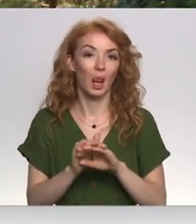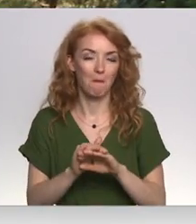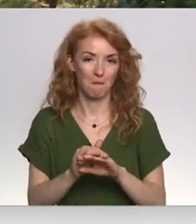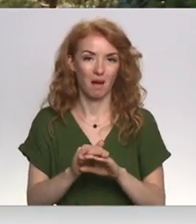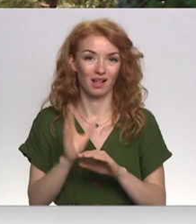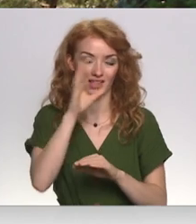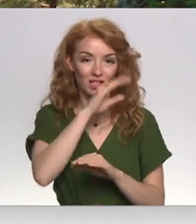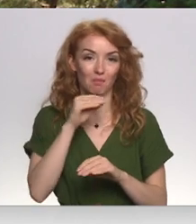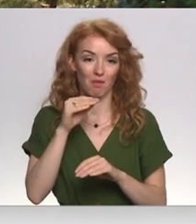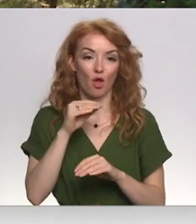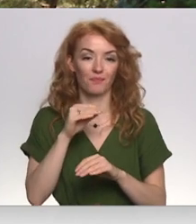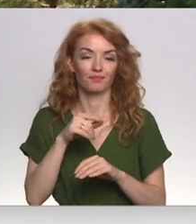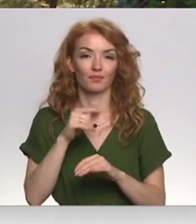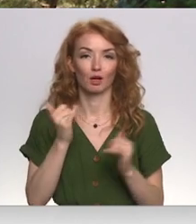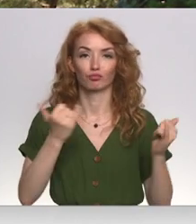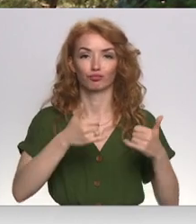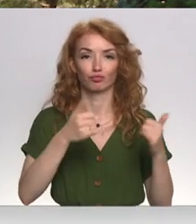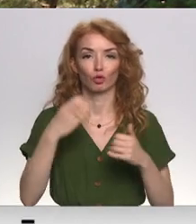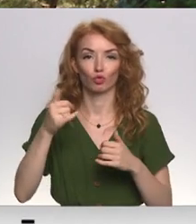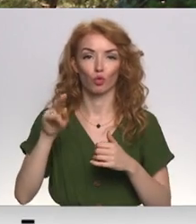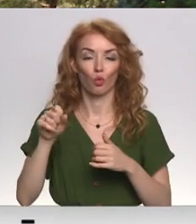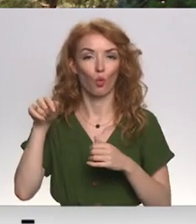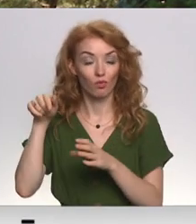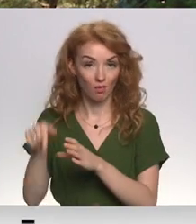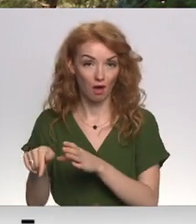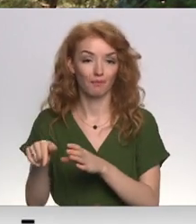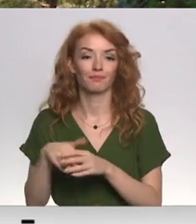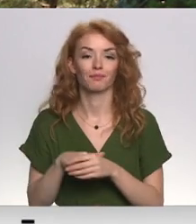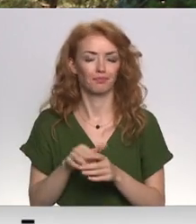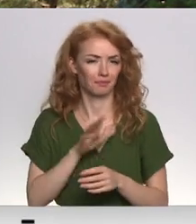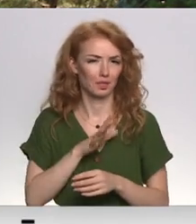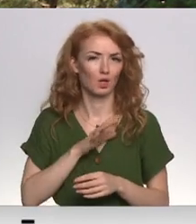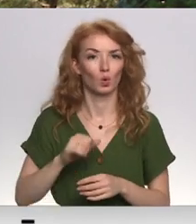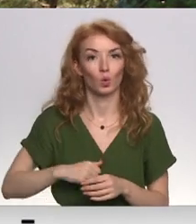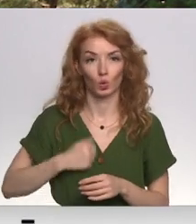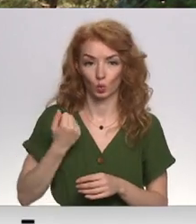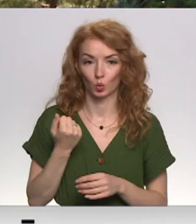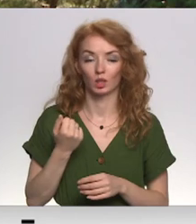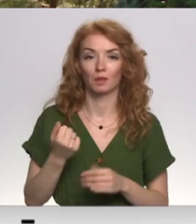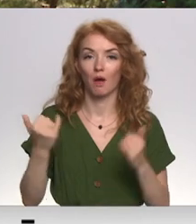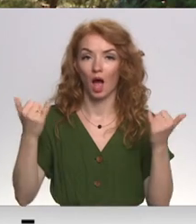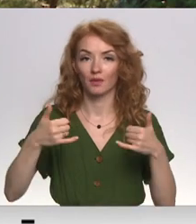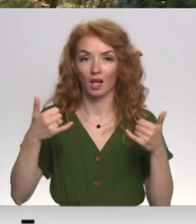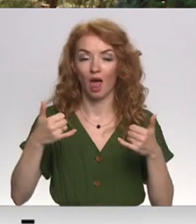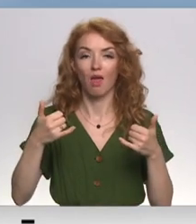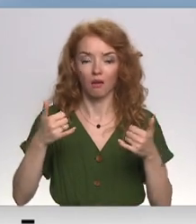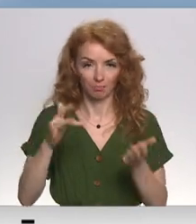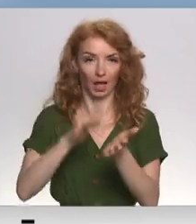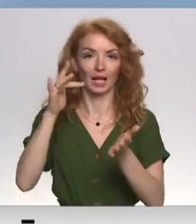viņš atlēma čuguna. Bija grūtības, atlējām tikai no trešas